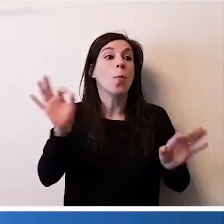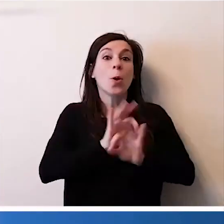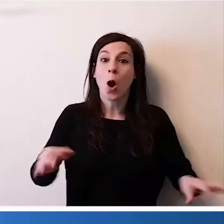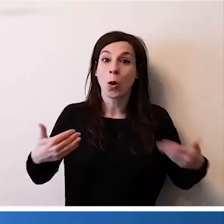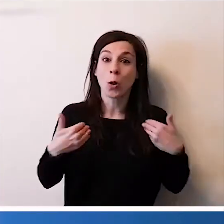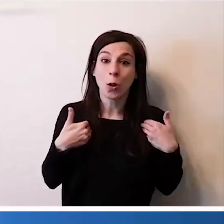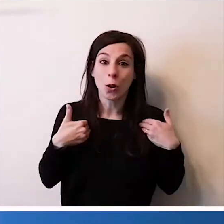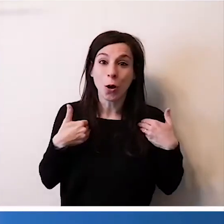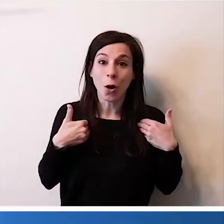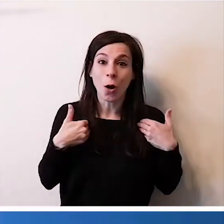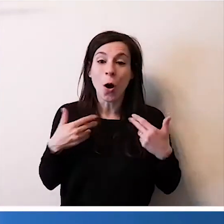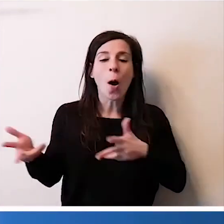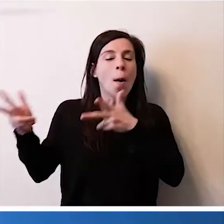bellissima.